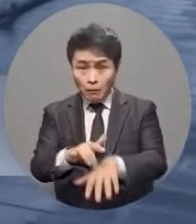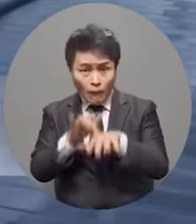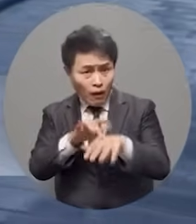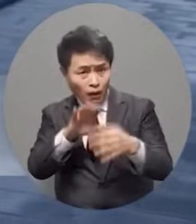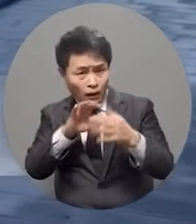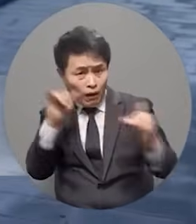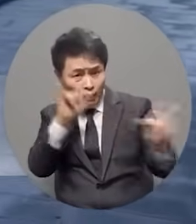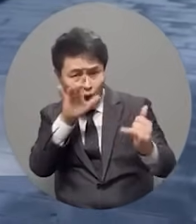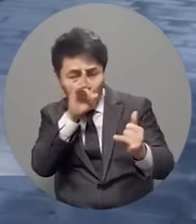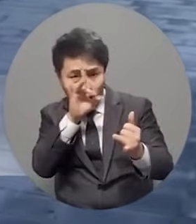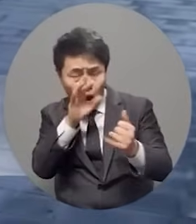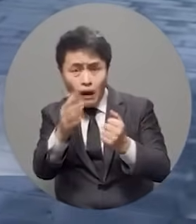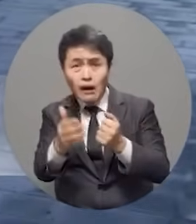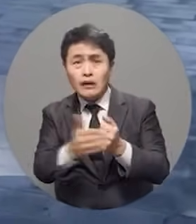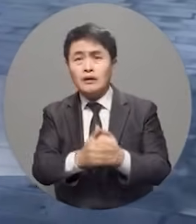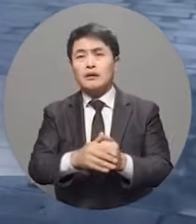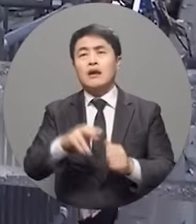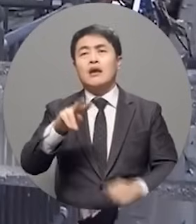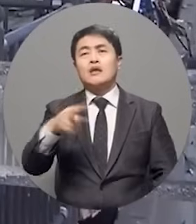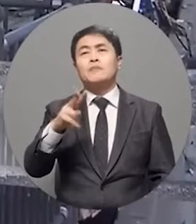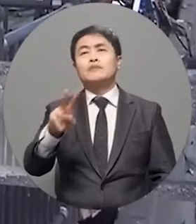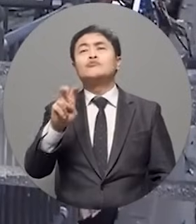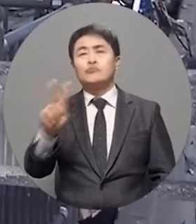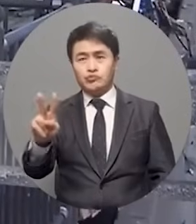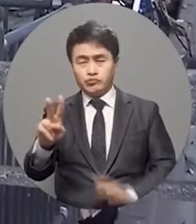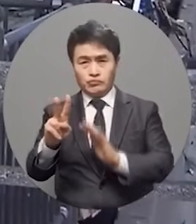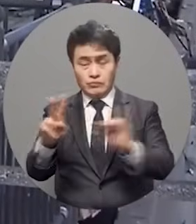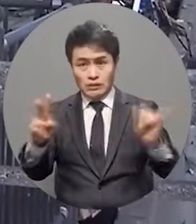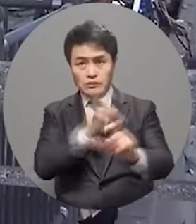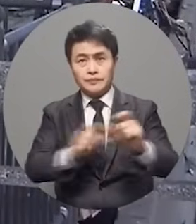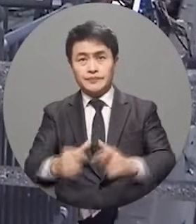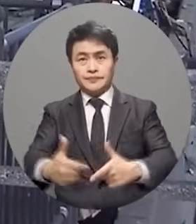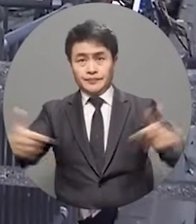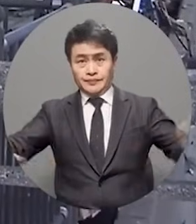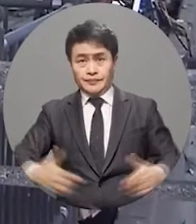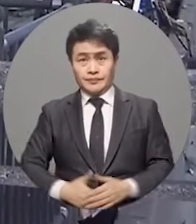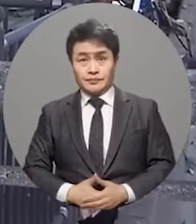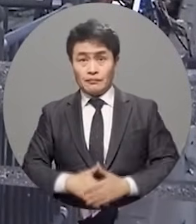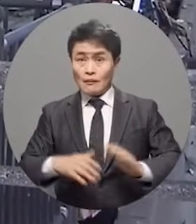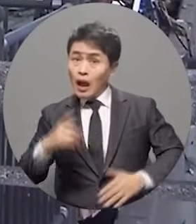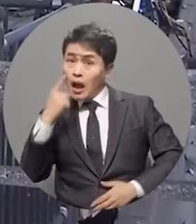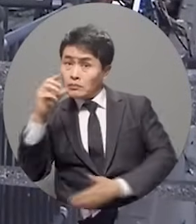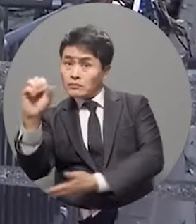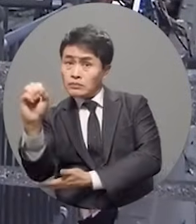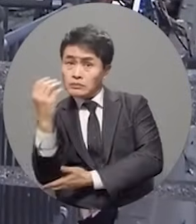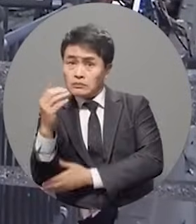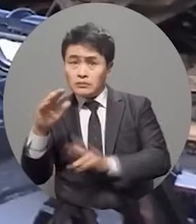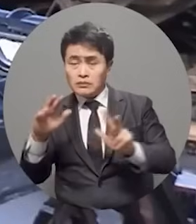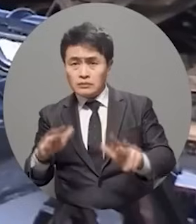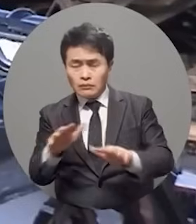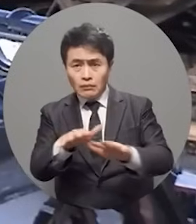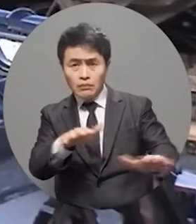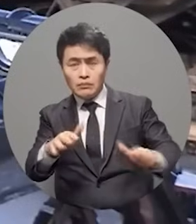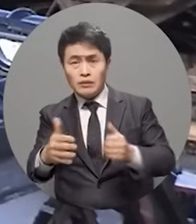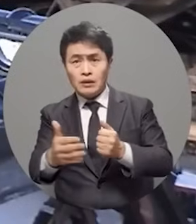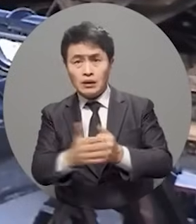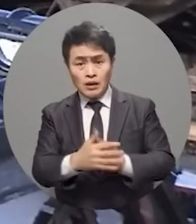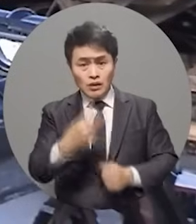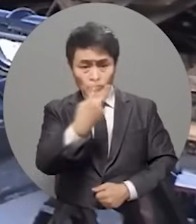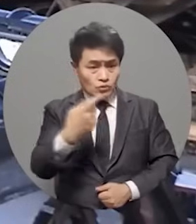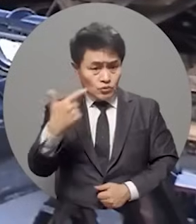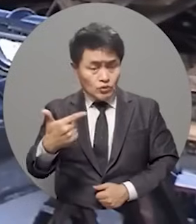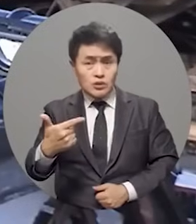닿지 않는 실종자도 222명으로 증가했습니다. 일본 언론들은 이번 지진이